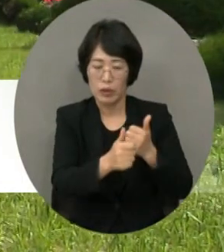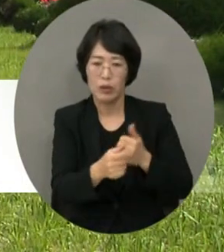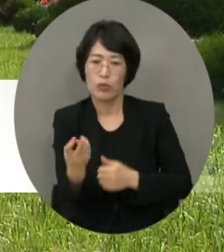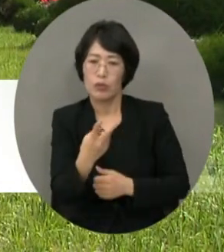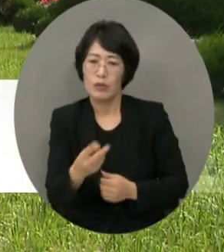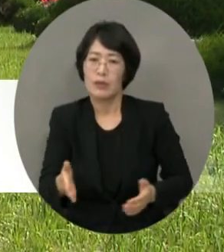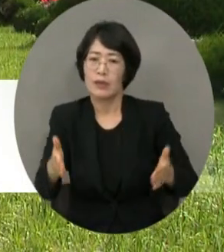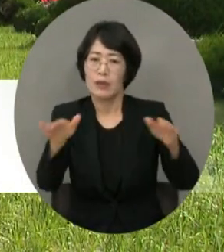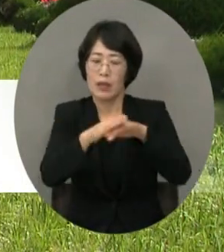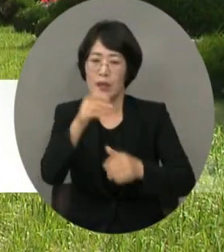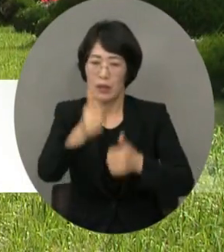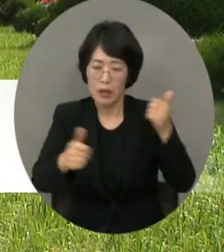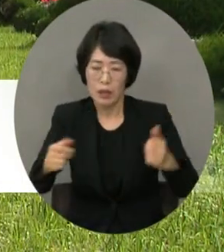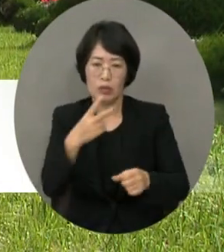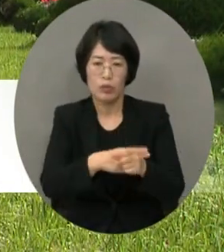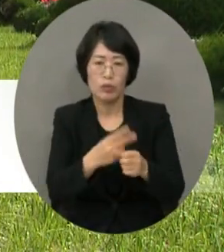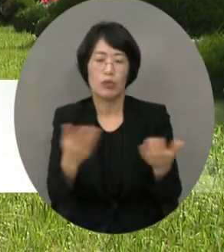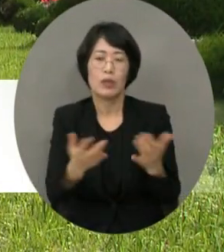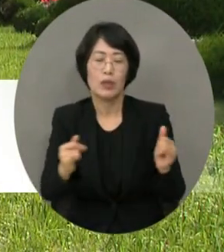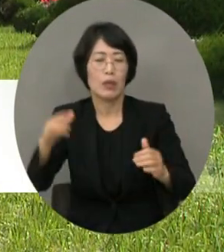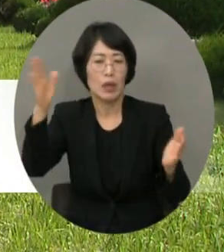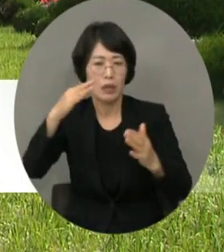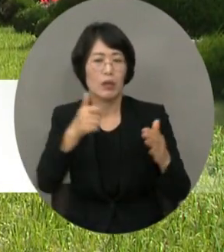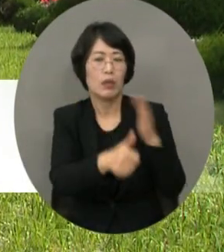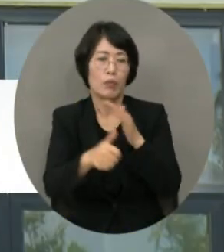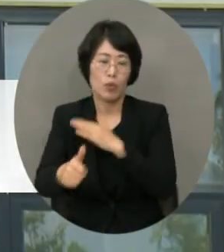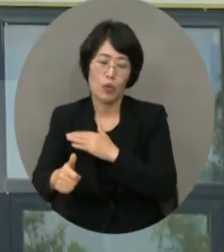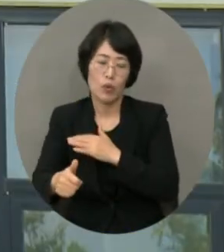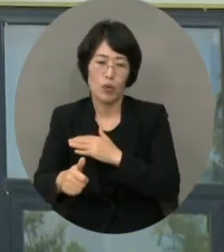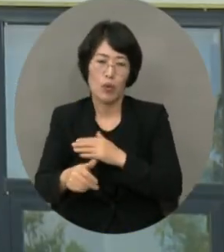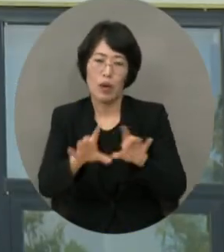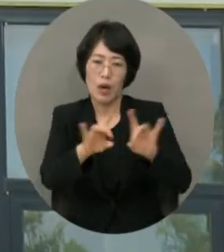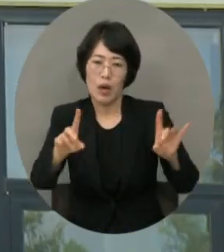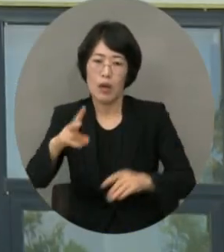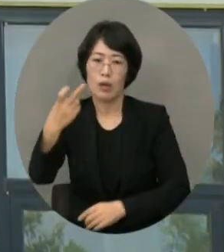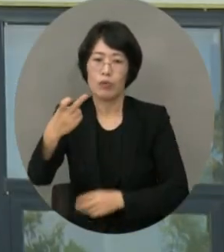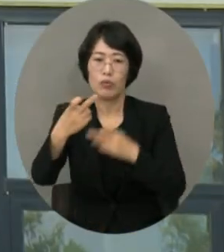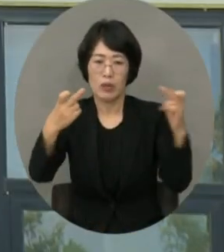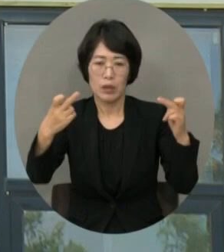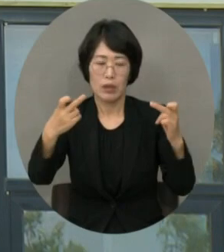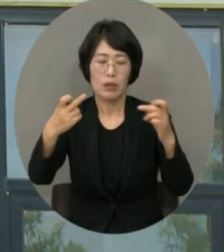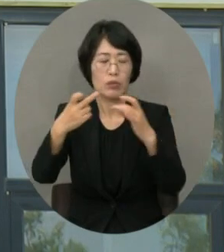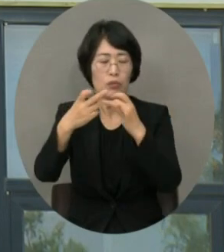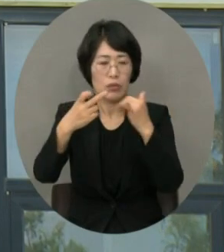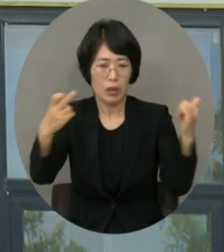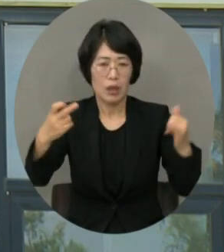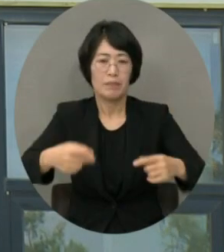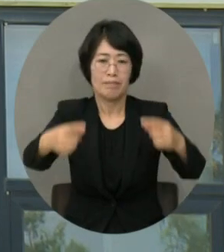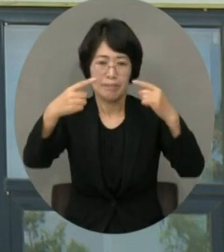양대학 총장과 교수, 직원, 학생 대표 등이 대학별로 12명씩 참여하고 있습니다.